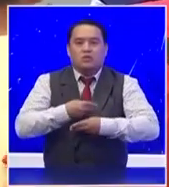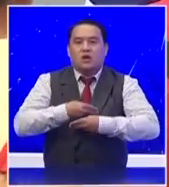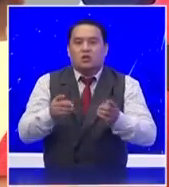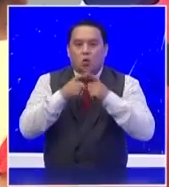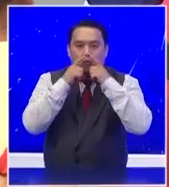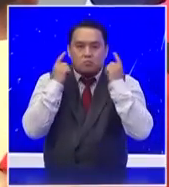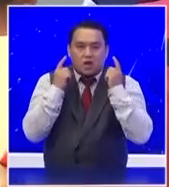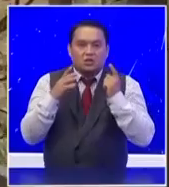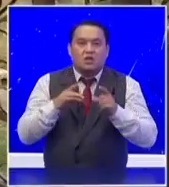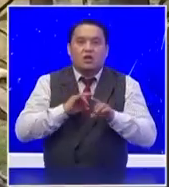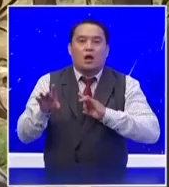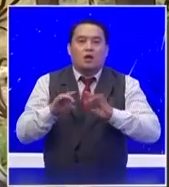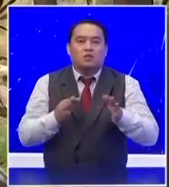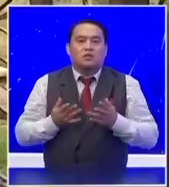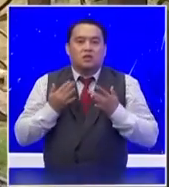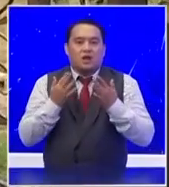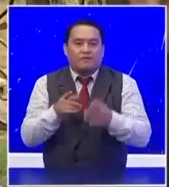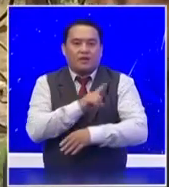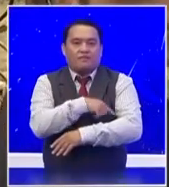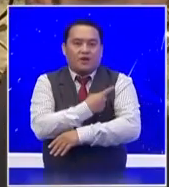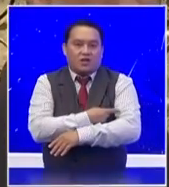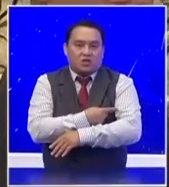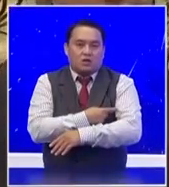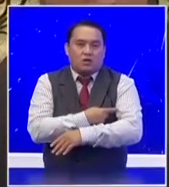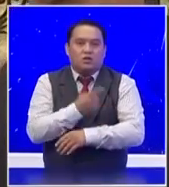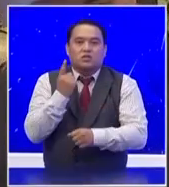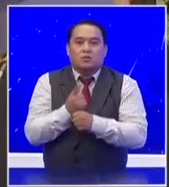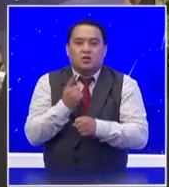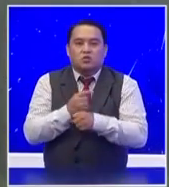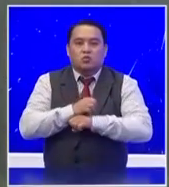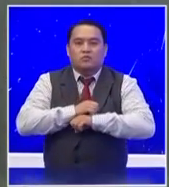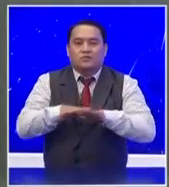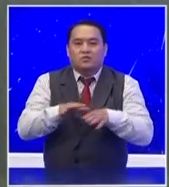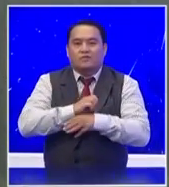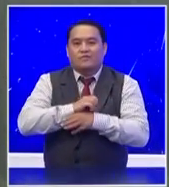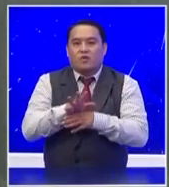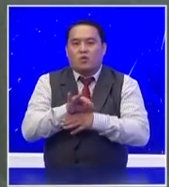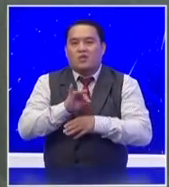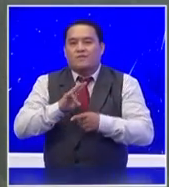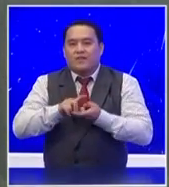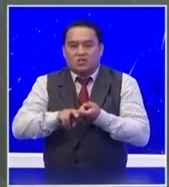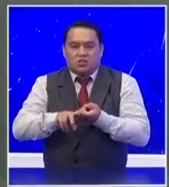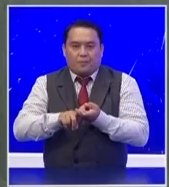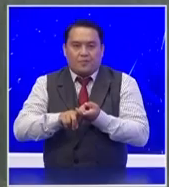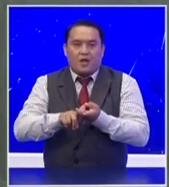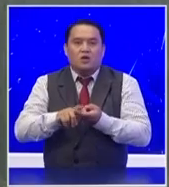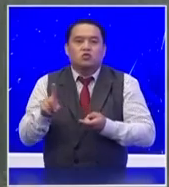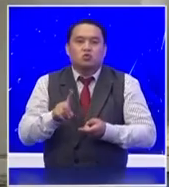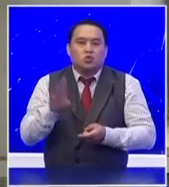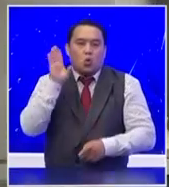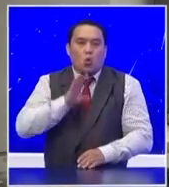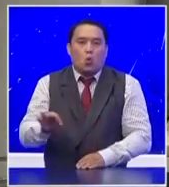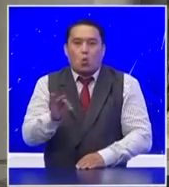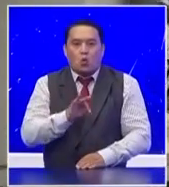масок, отдыхающим разъясняли требования санитарных врачей по недопущению распространения коронавирусной инфекции. Отметим, сегодняшнего